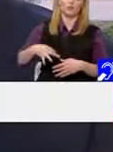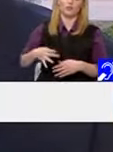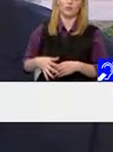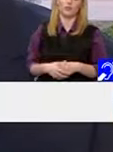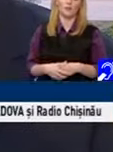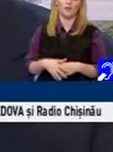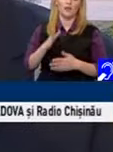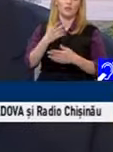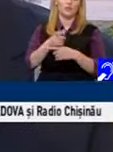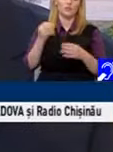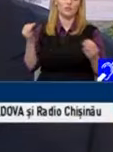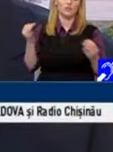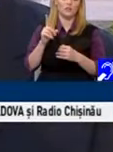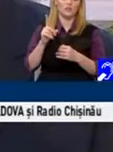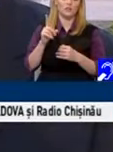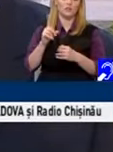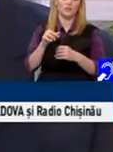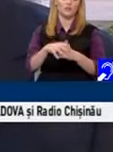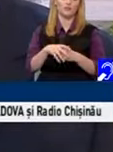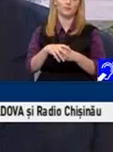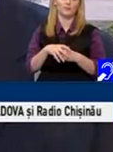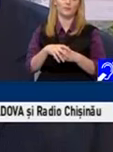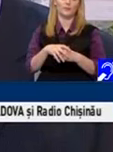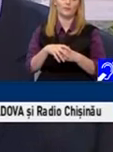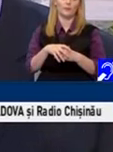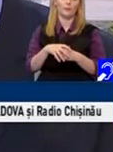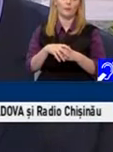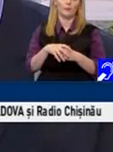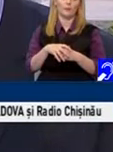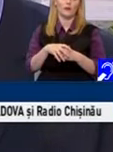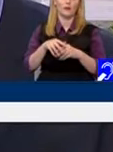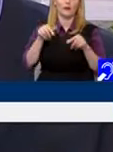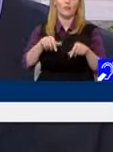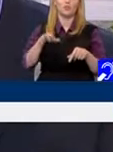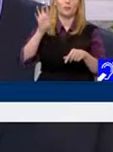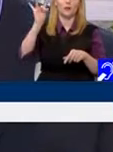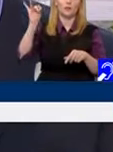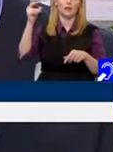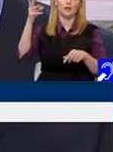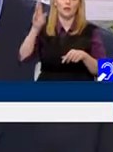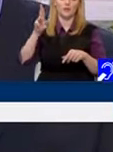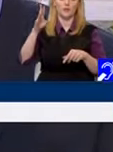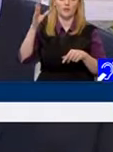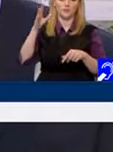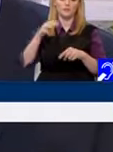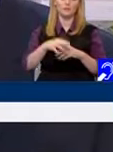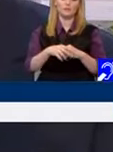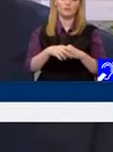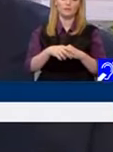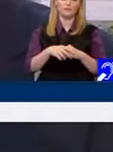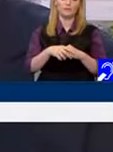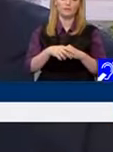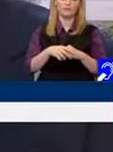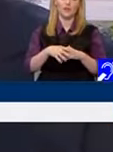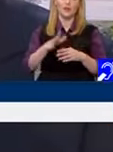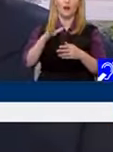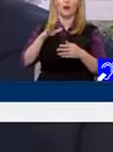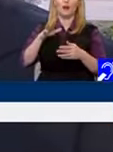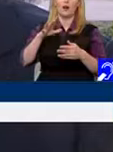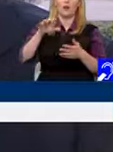Este foarte interesant momentul că s-au activizat brusc în Basarabia cooperatorii,